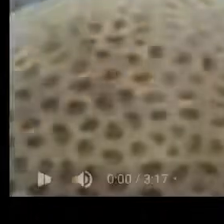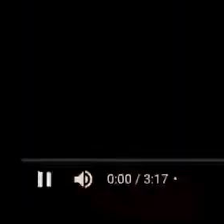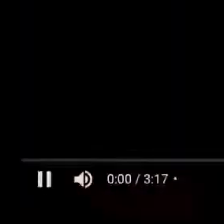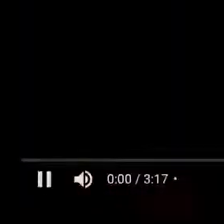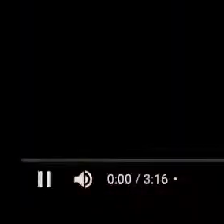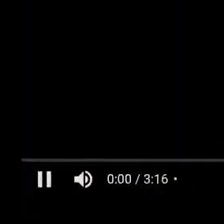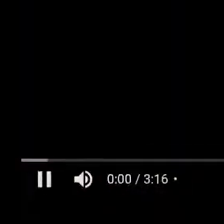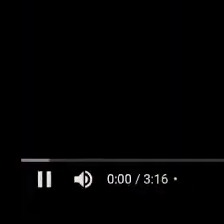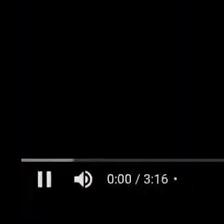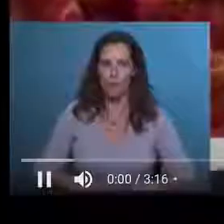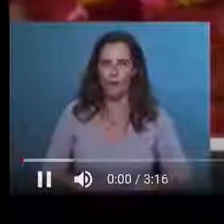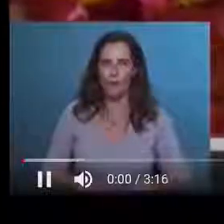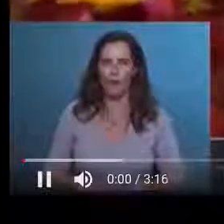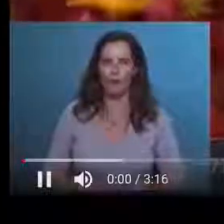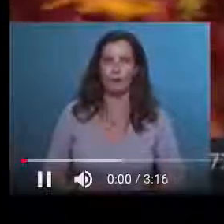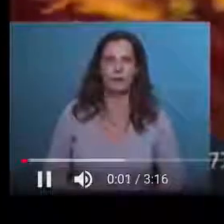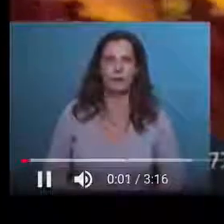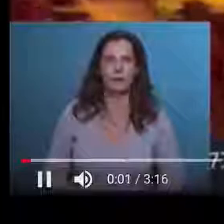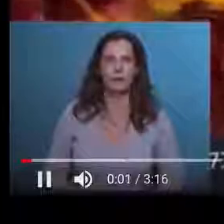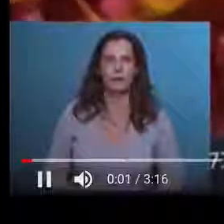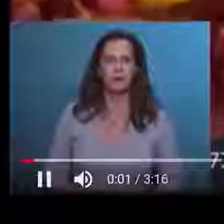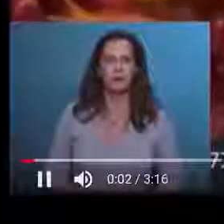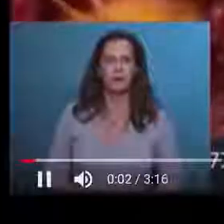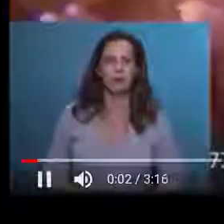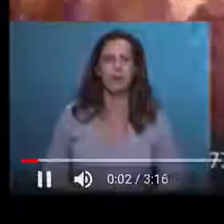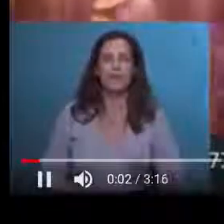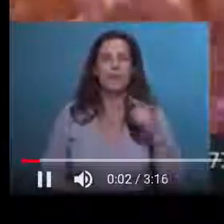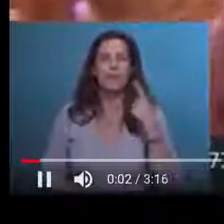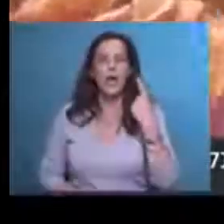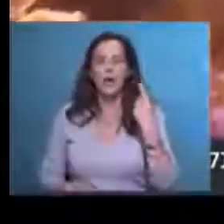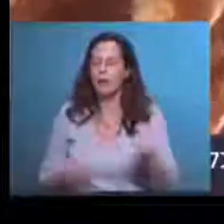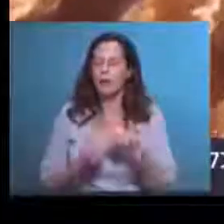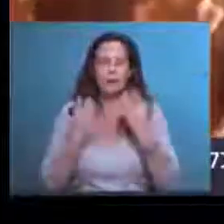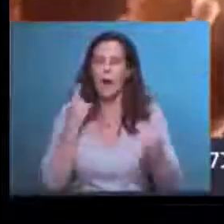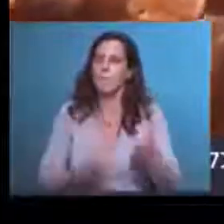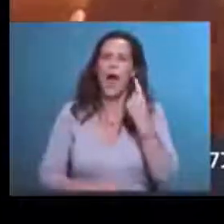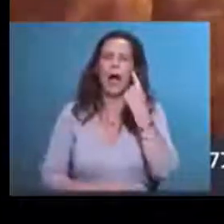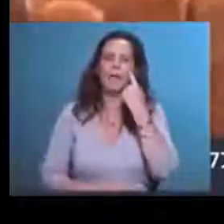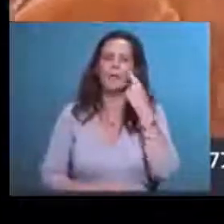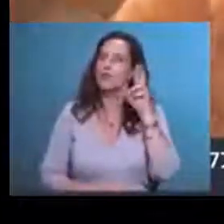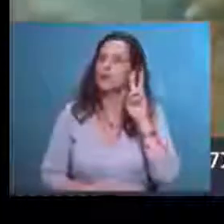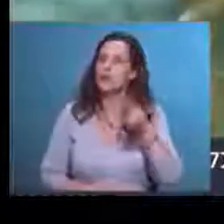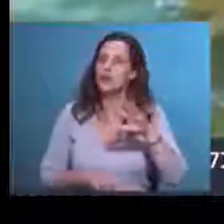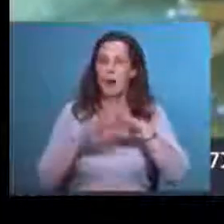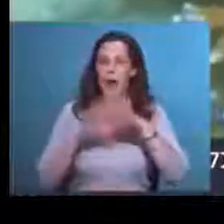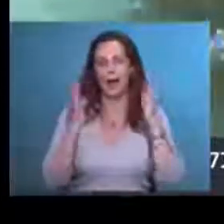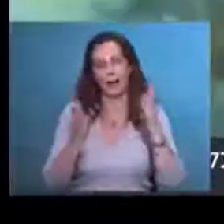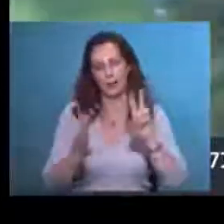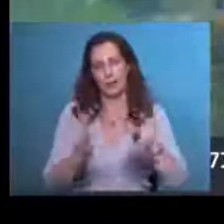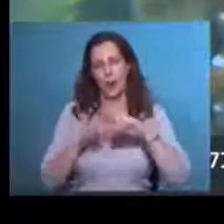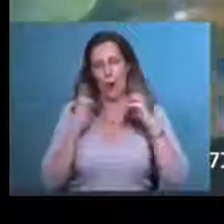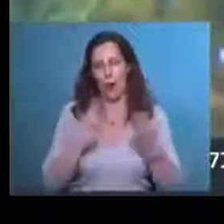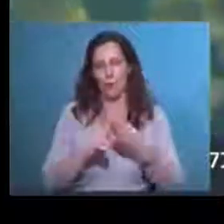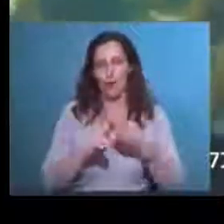אותו למעשה ל... זהו אחד מאוצרות הטבע המרהיבים ביותר שיש לכדור הארץ להציע.